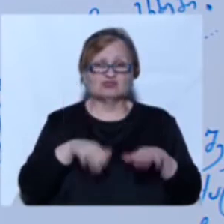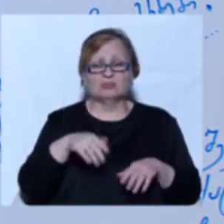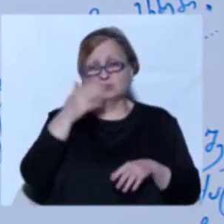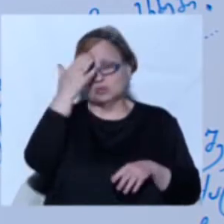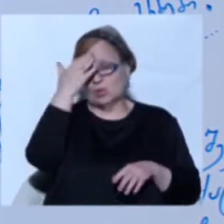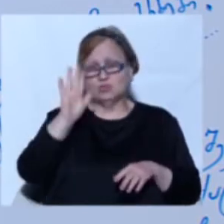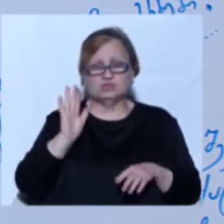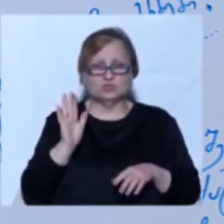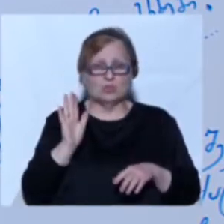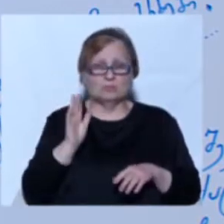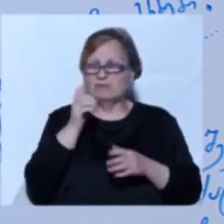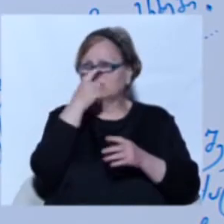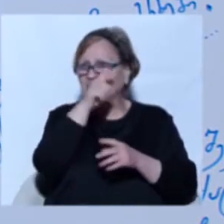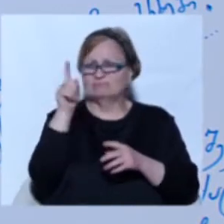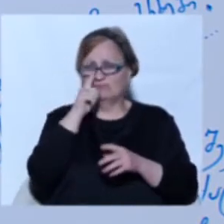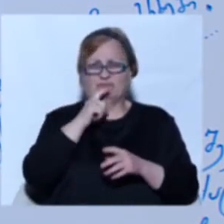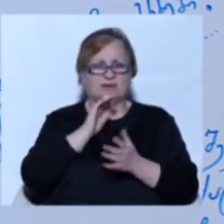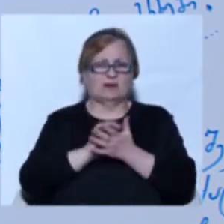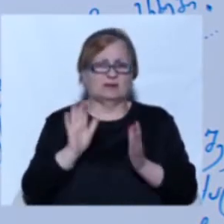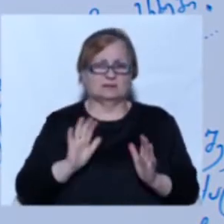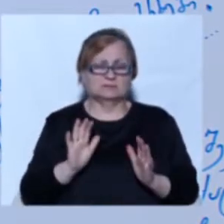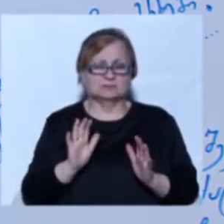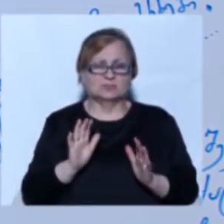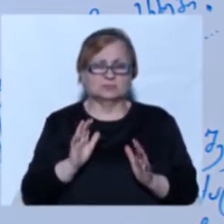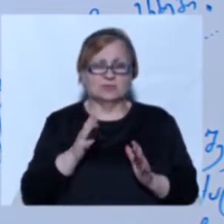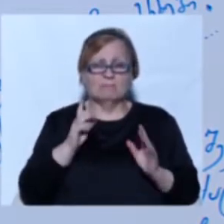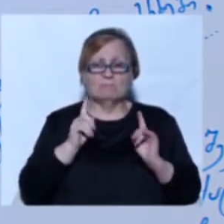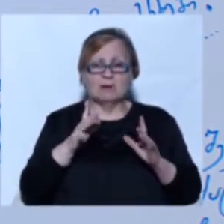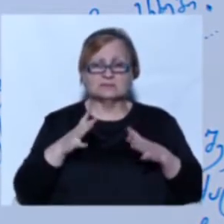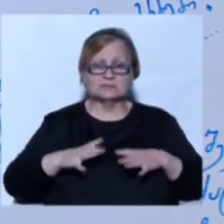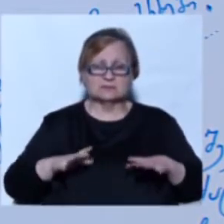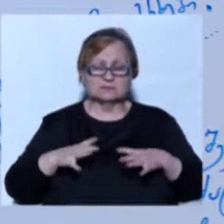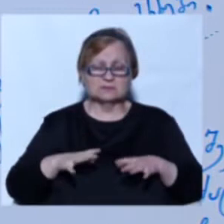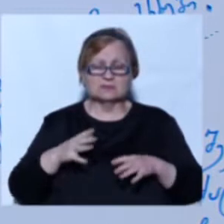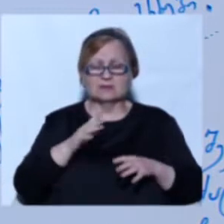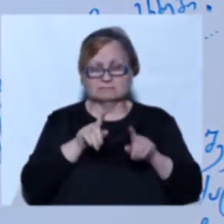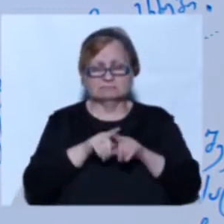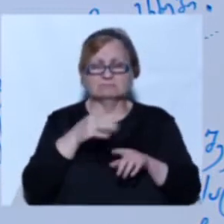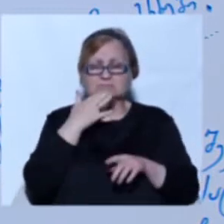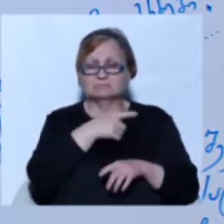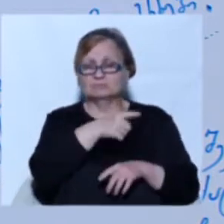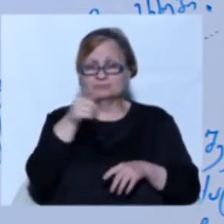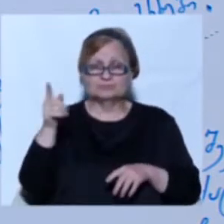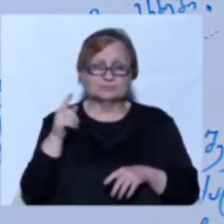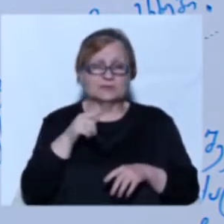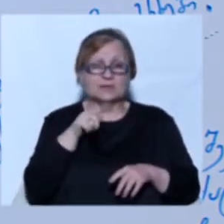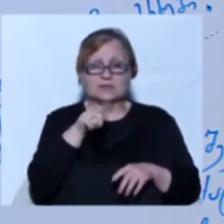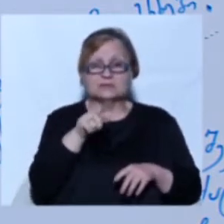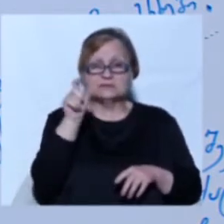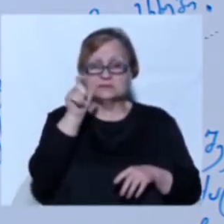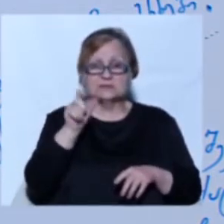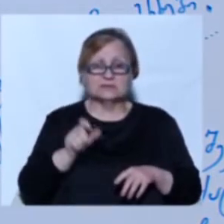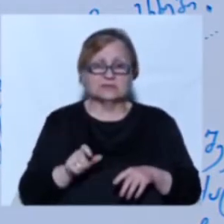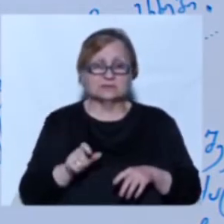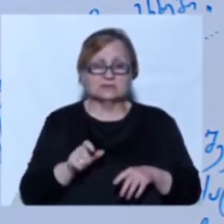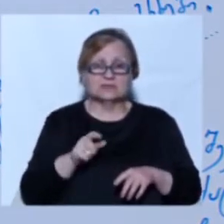დარჩენილიყო არა მხოლოდ ქართული, არამედ უცხოური საზოგადოებისთვისაც, იმიტომ რომ მისი ლექსები